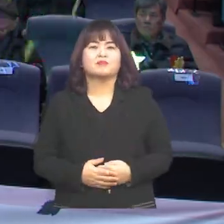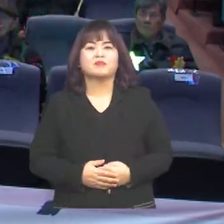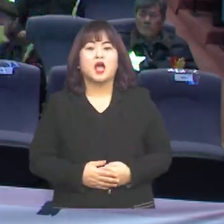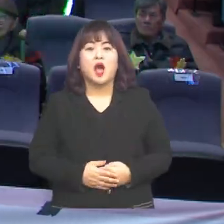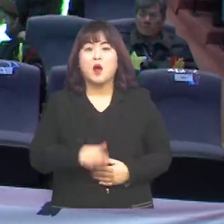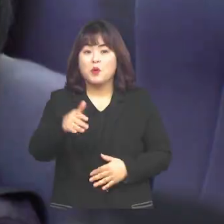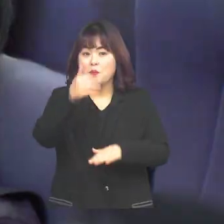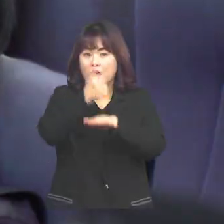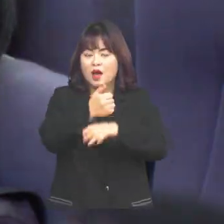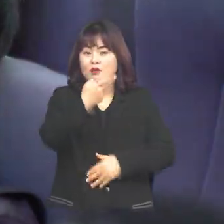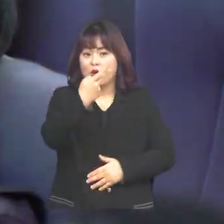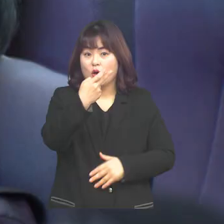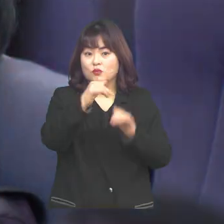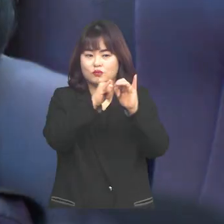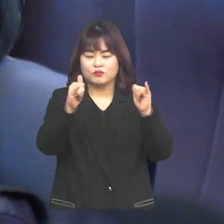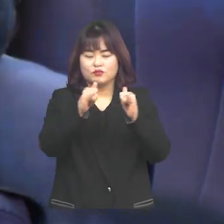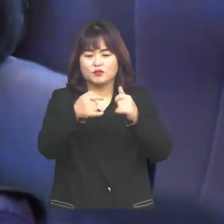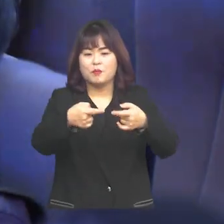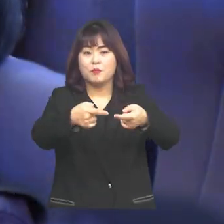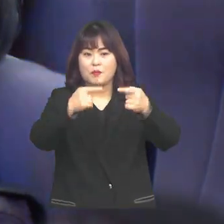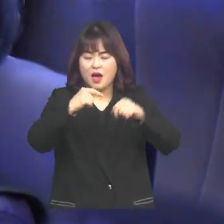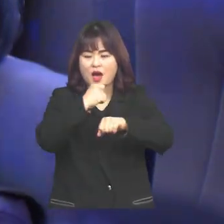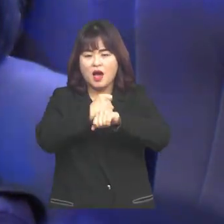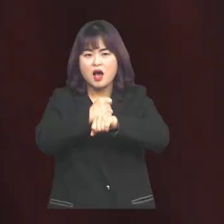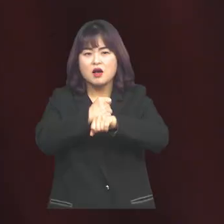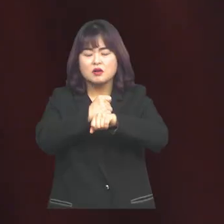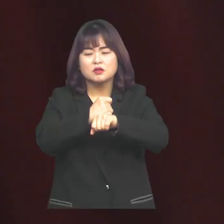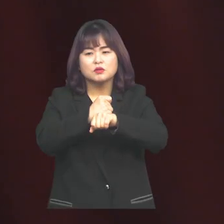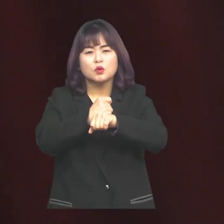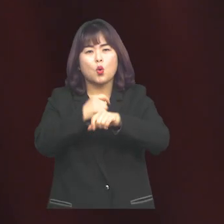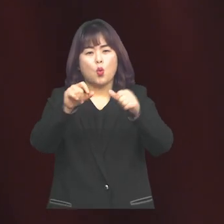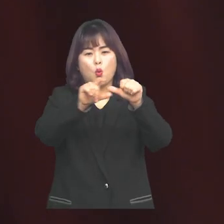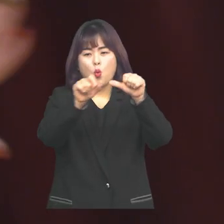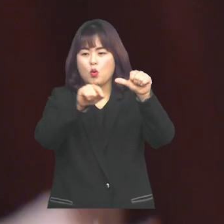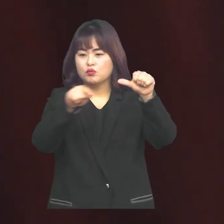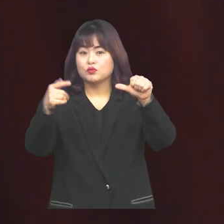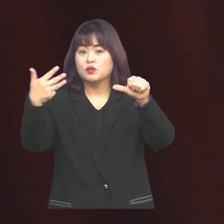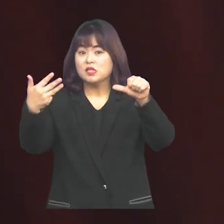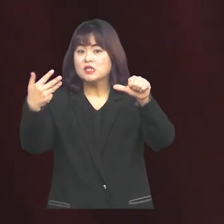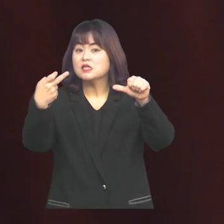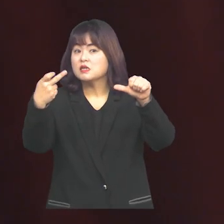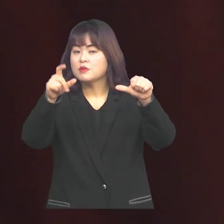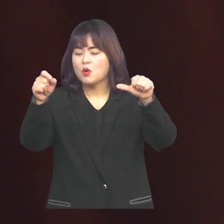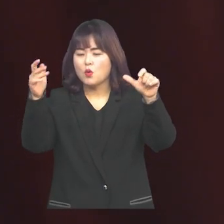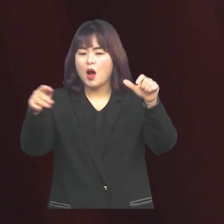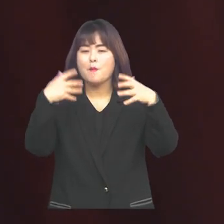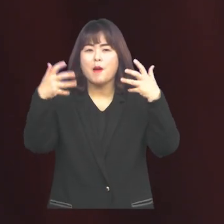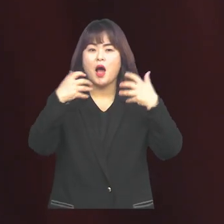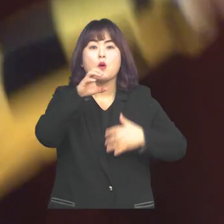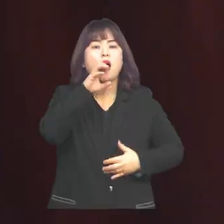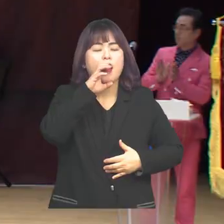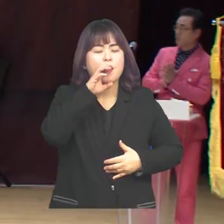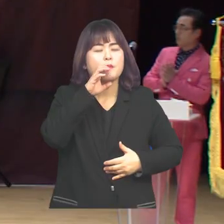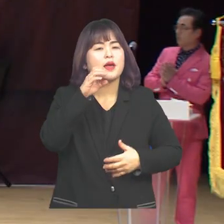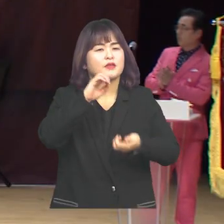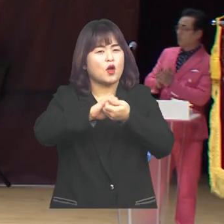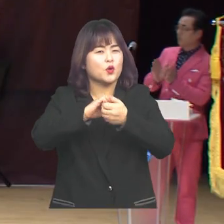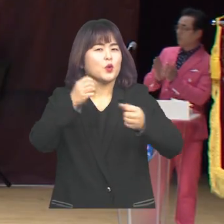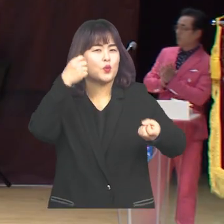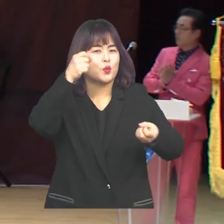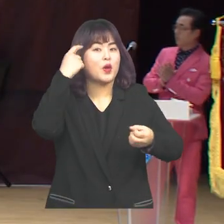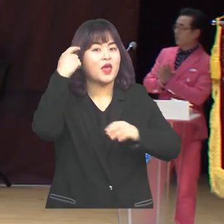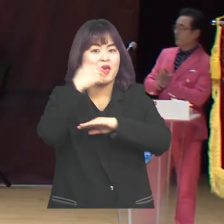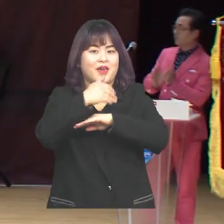최종 선발된 12명의 가수들은 오는 5월부터 12월까지 처인노인복지관 바람골 카페에서 정기적으로